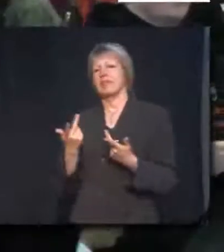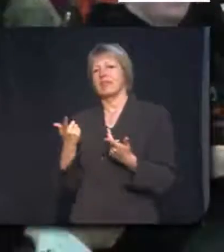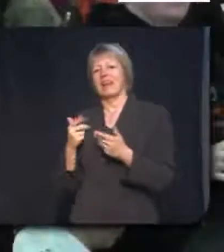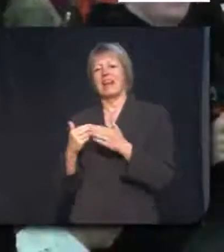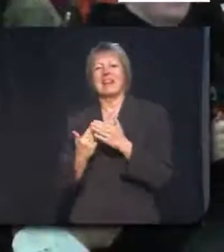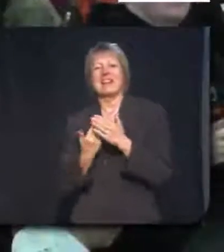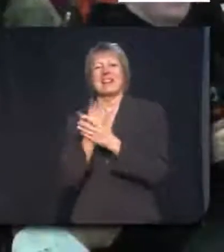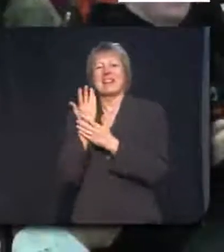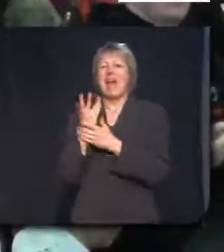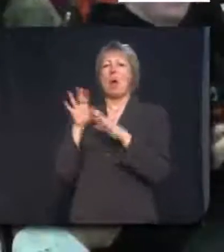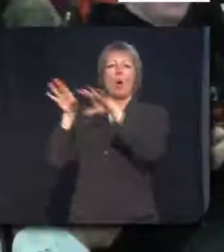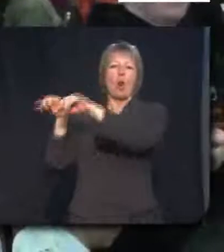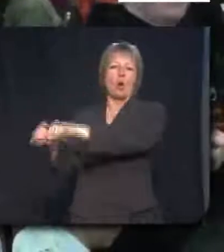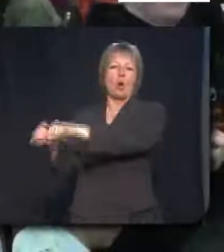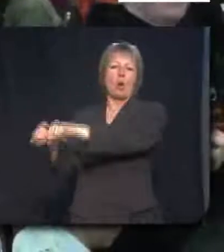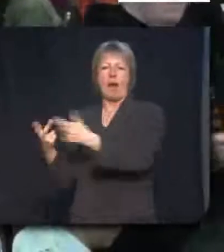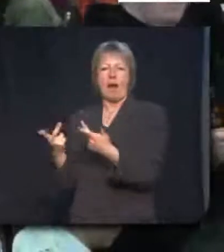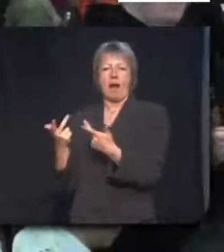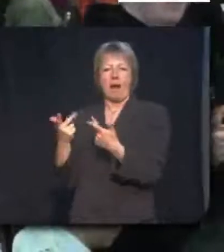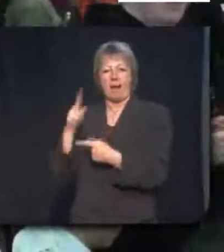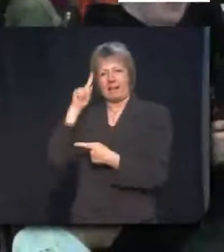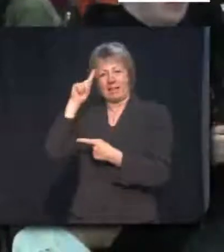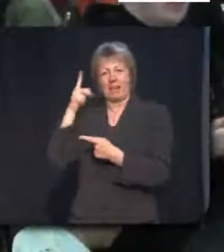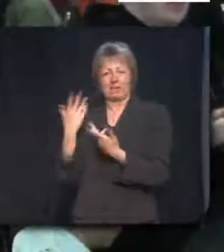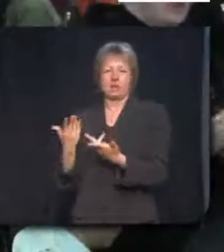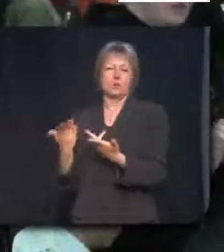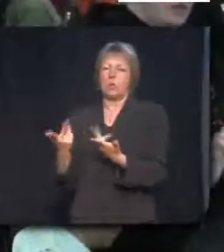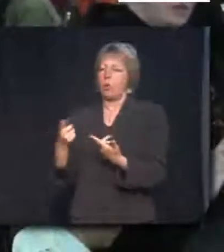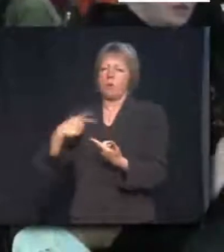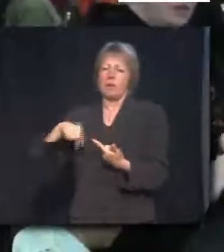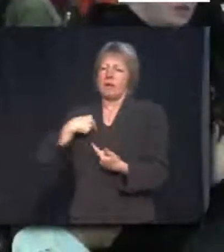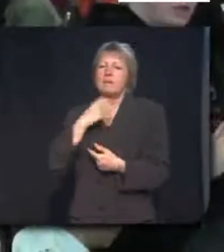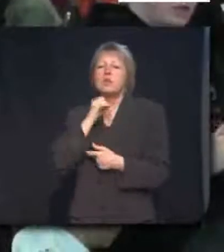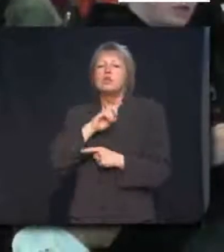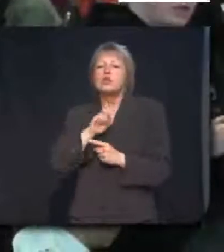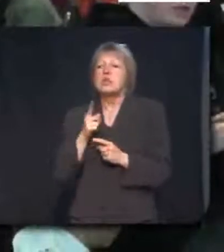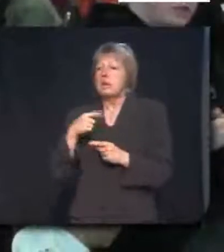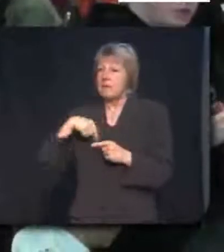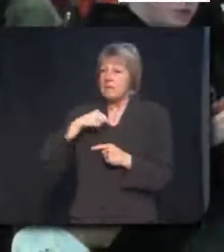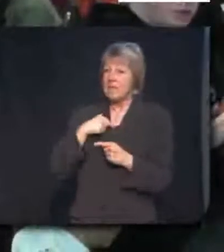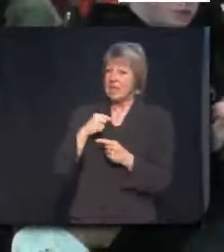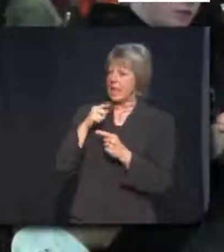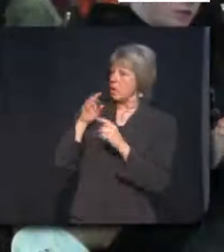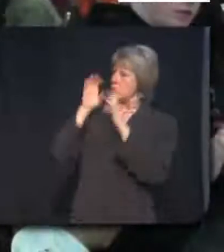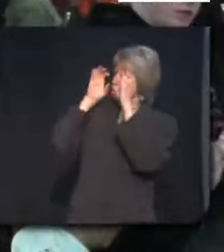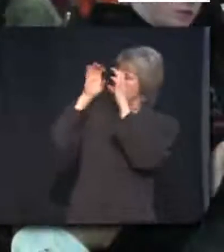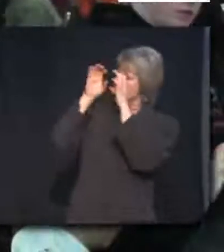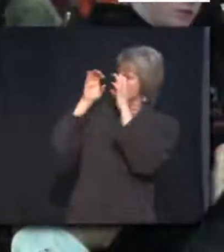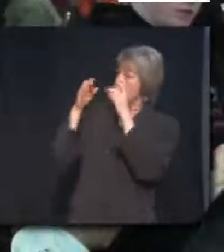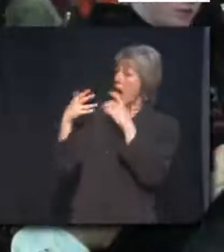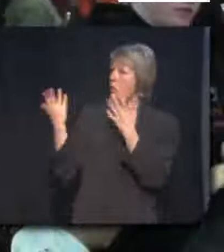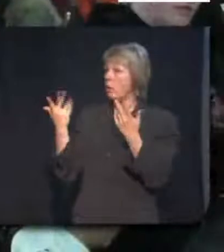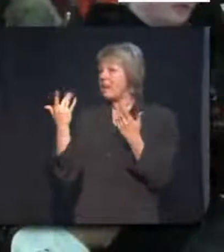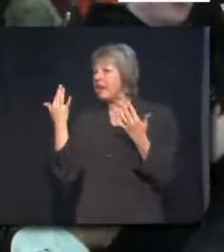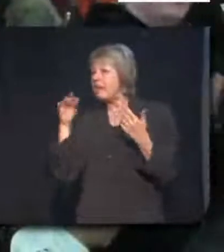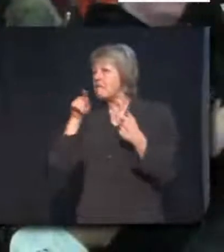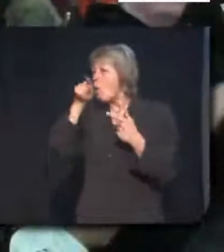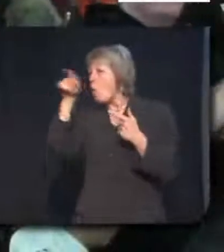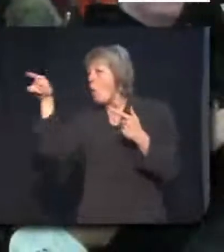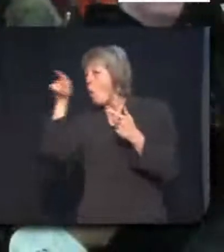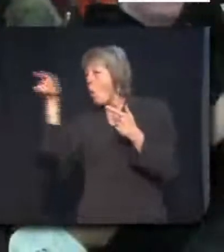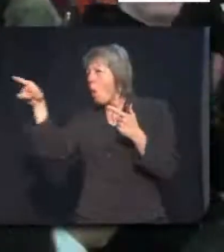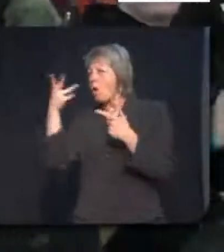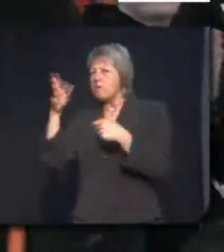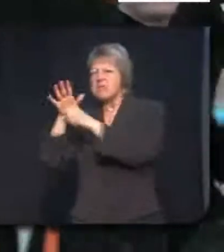Bundestagsfraktion will dass wir alle tatenlos zusehen wenn irgendwo auf dieser Welt dann genutzt stattfindet